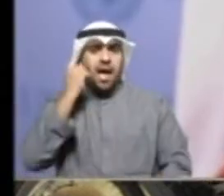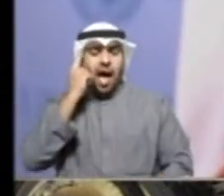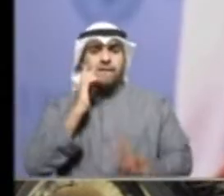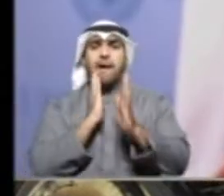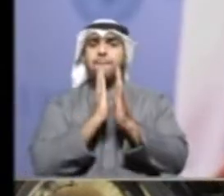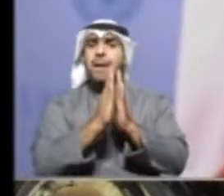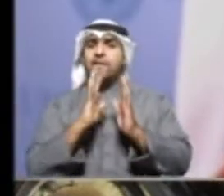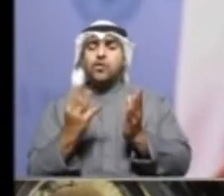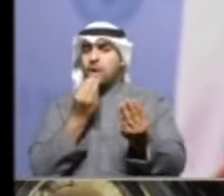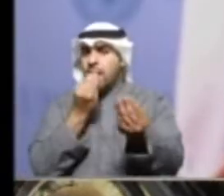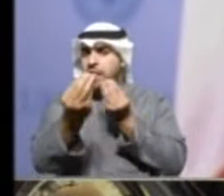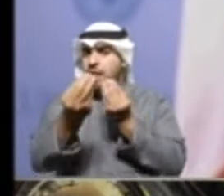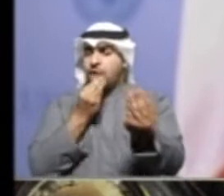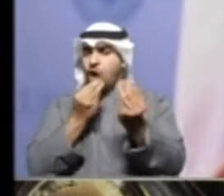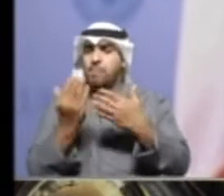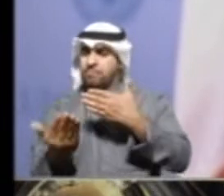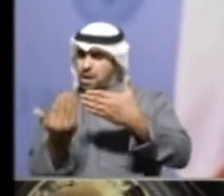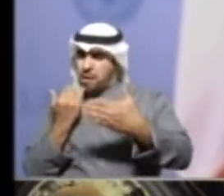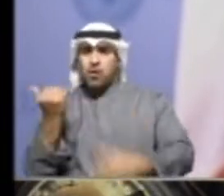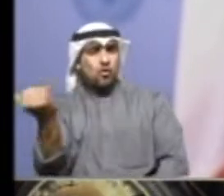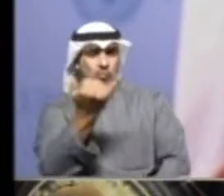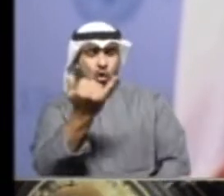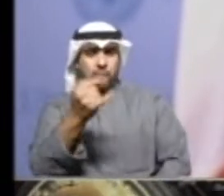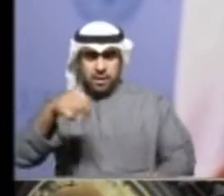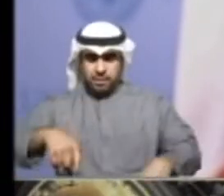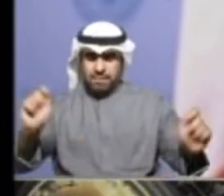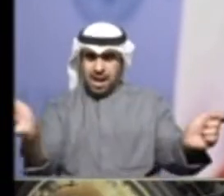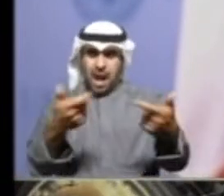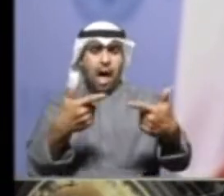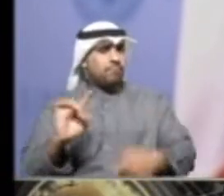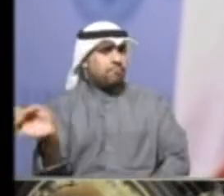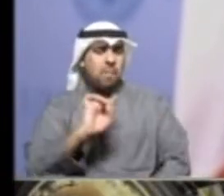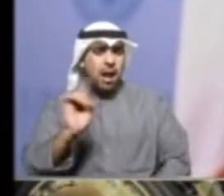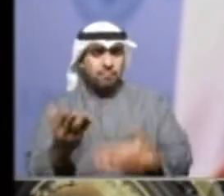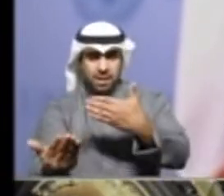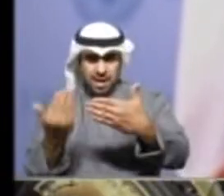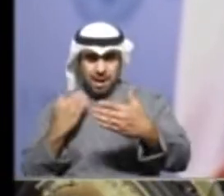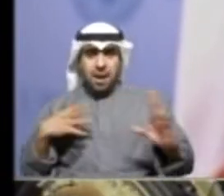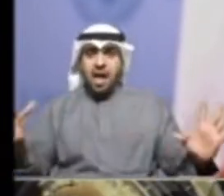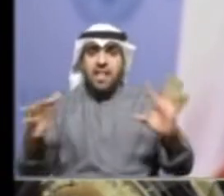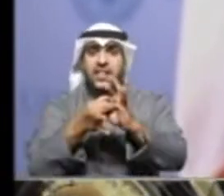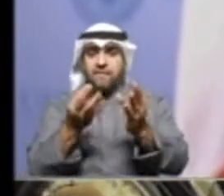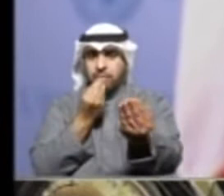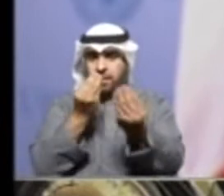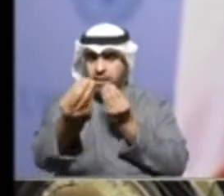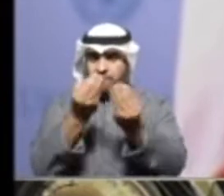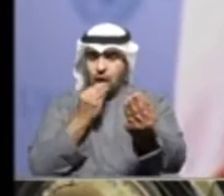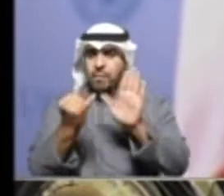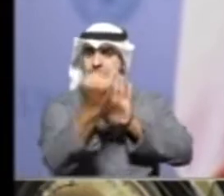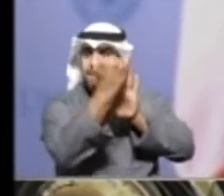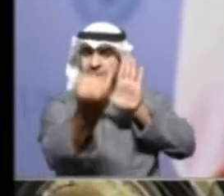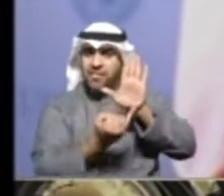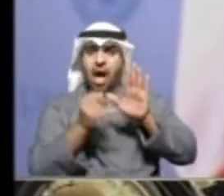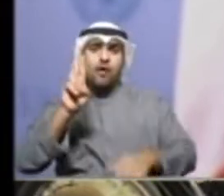والأمور والدبلوماسية الوقائية اللي موجودة كل المنصوص عليها في الفصل السادس من ميثاق الأمم المتحدة.